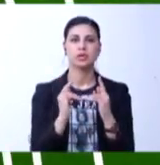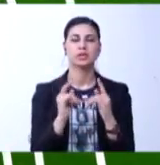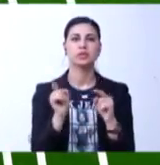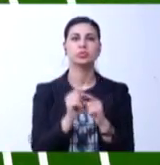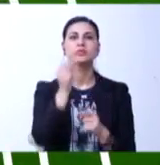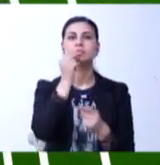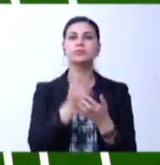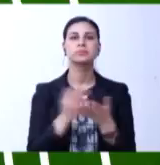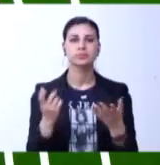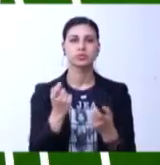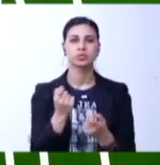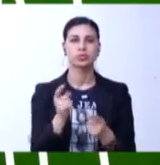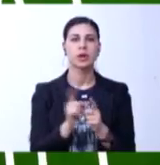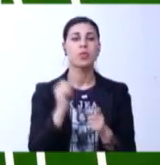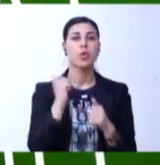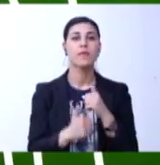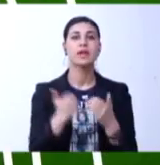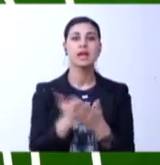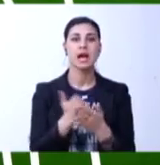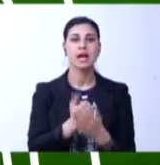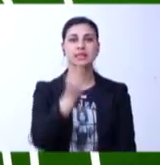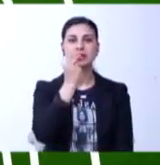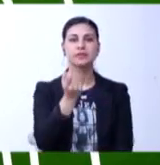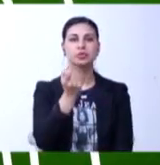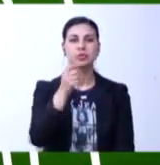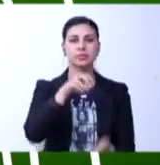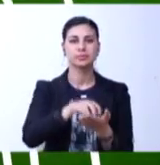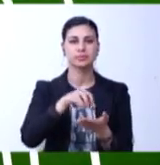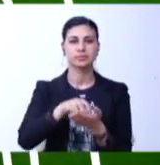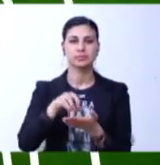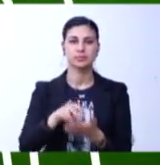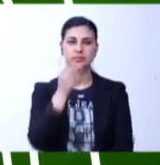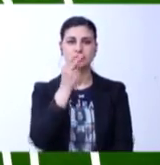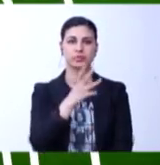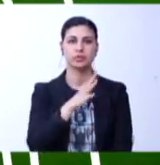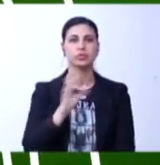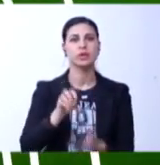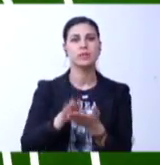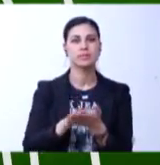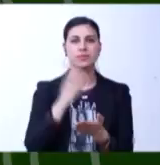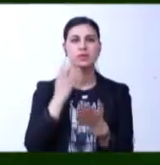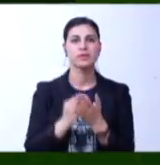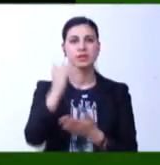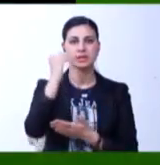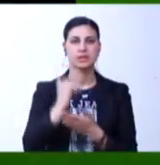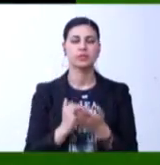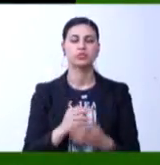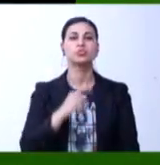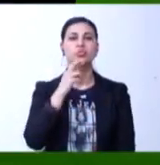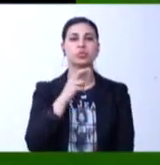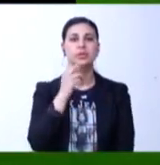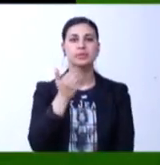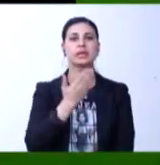ალერგიულ პროდუქტებს, ყოველი ახალი საკვები მიირთვით მცირე უღუფებით და ჩაინიშნეთ თქვენი კვების დღიურში.